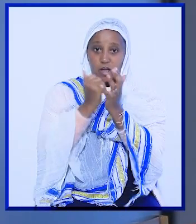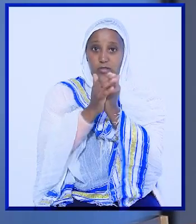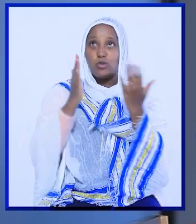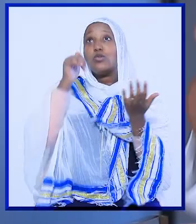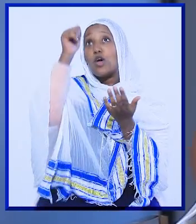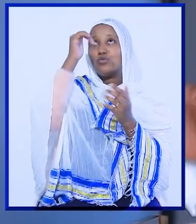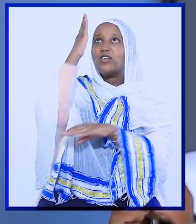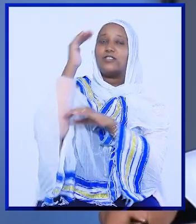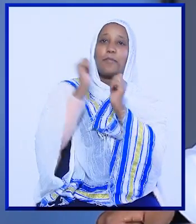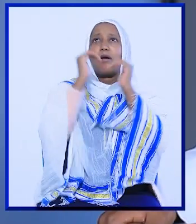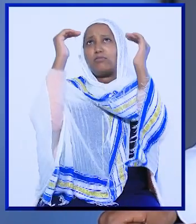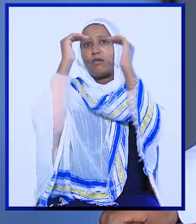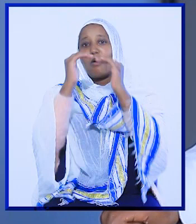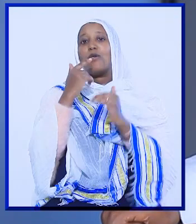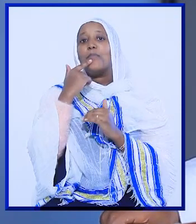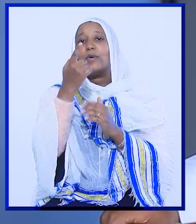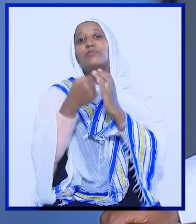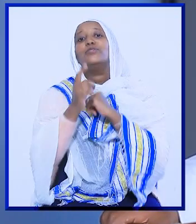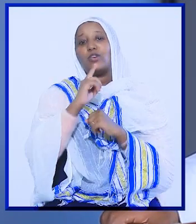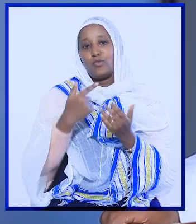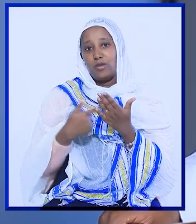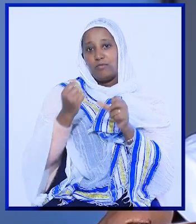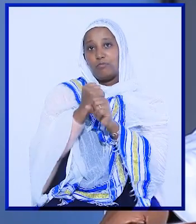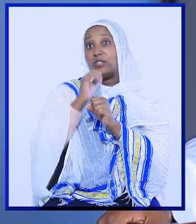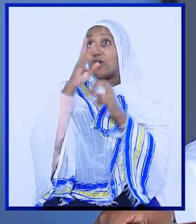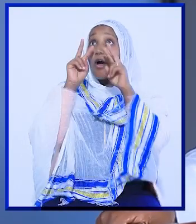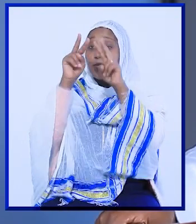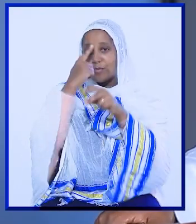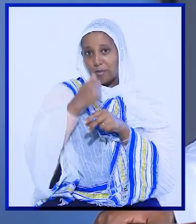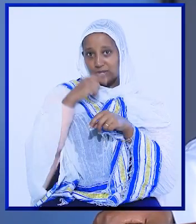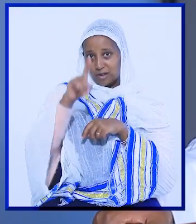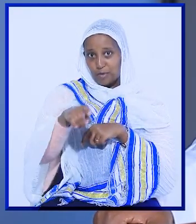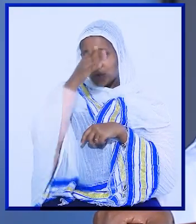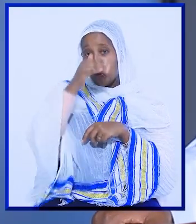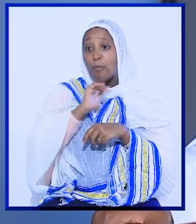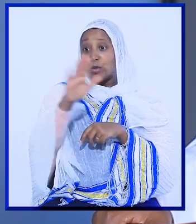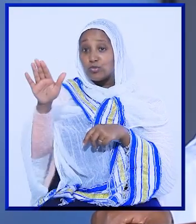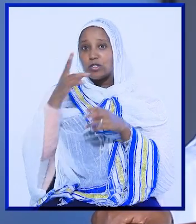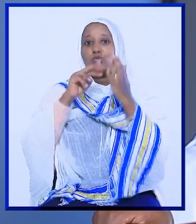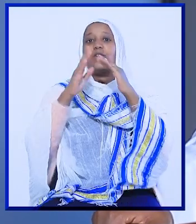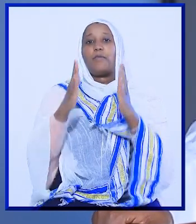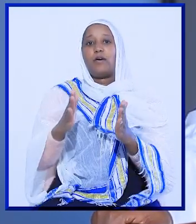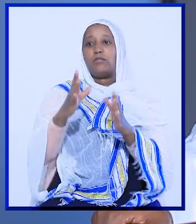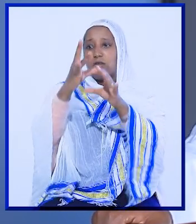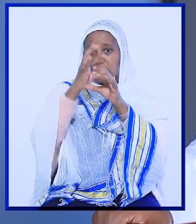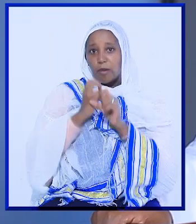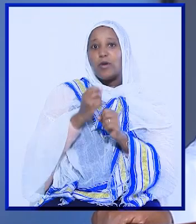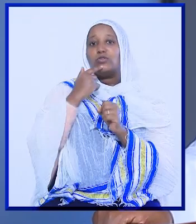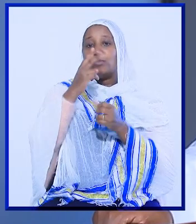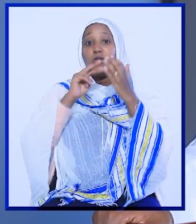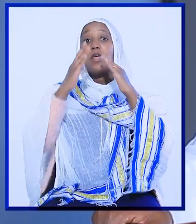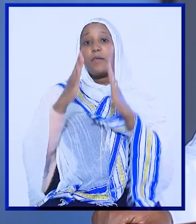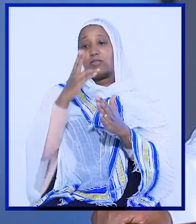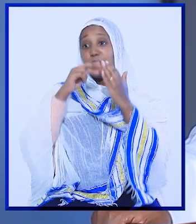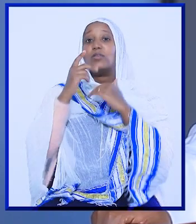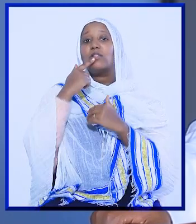ራሱን ከእግዚአብሔር ጋር አስተካከለ በማለት ብቻ ነው። ይህን በስራው አይተው ማመን ሲገባቸው አባቶቻቸው ነቢያት